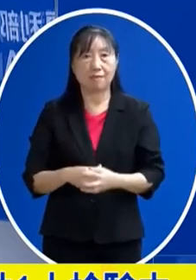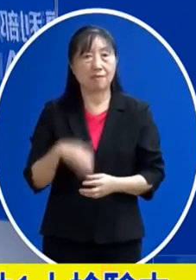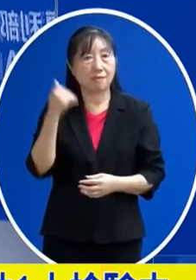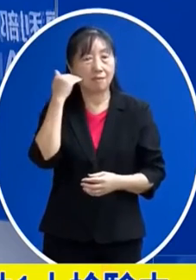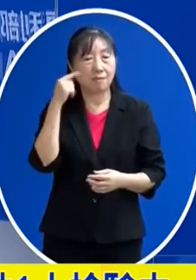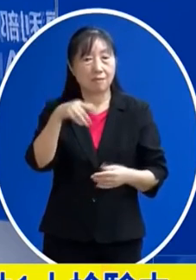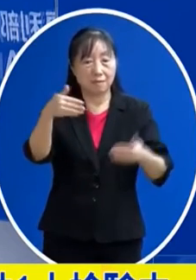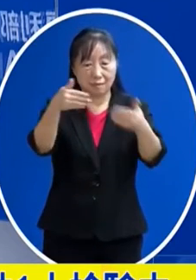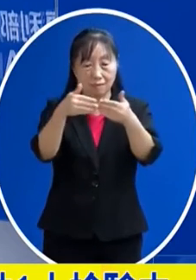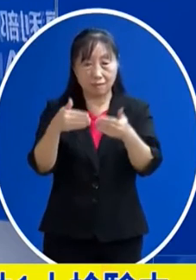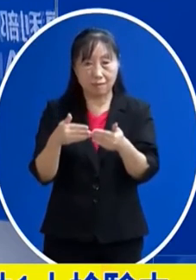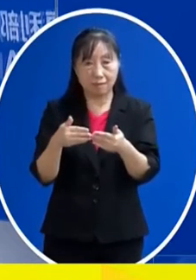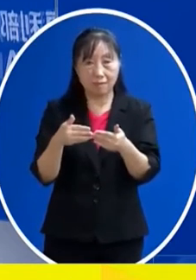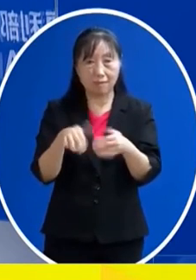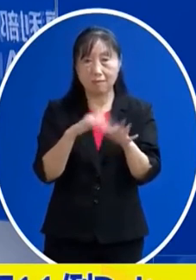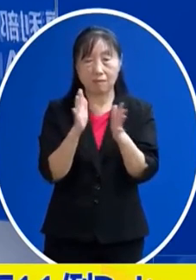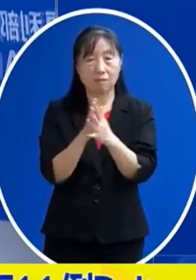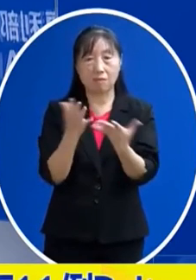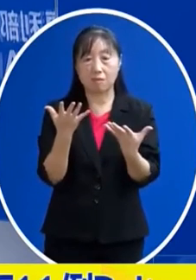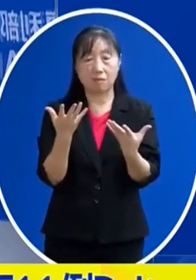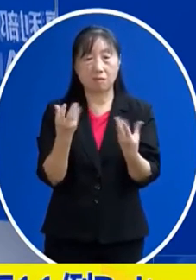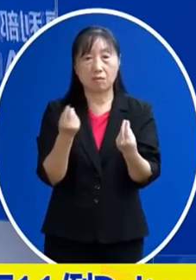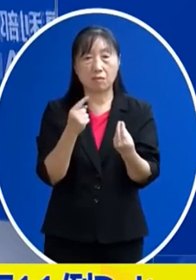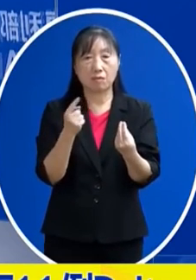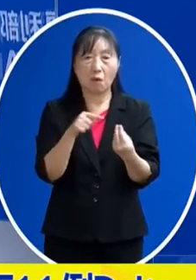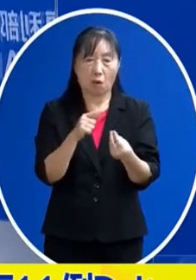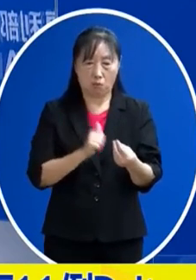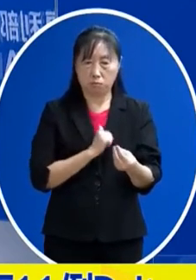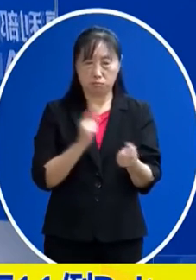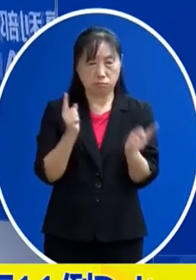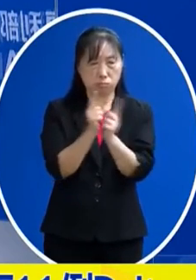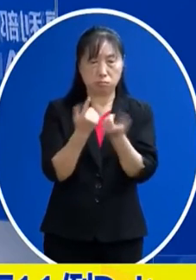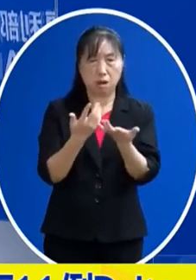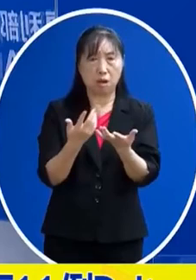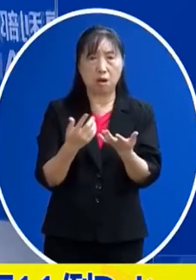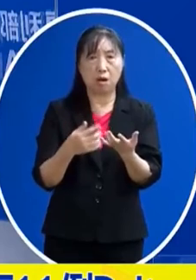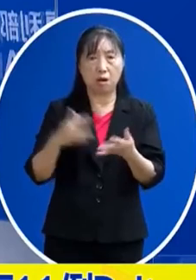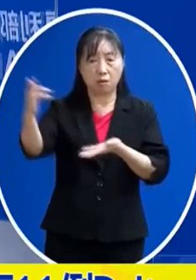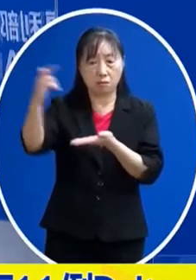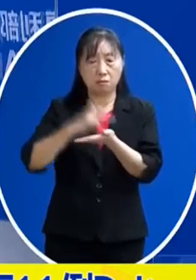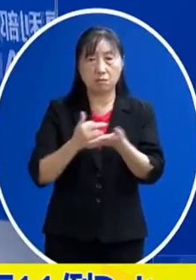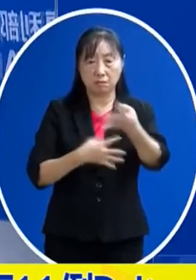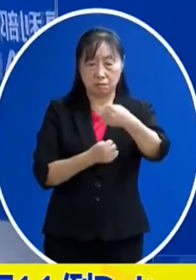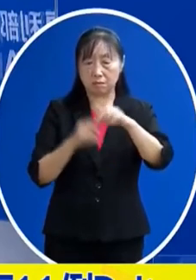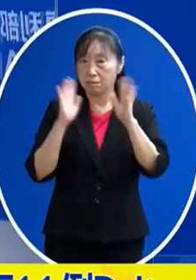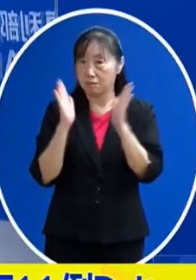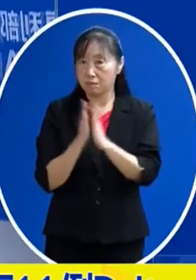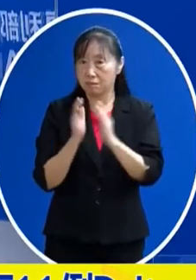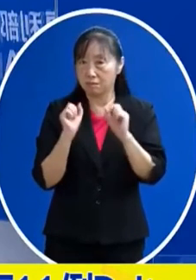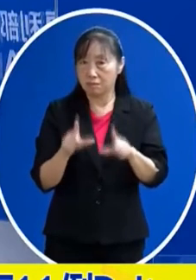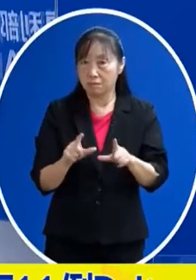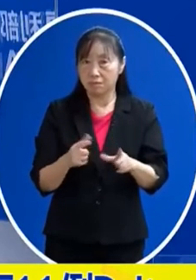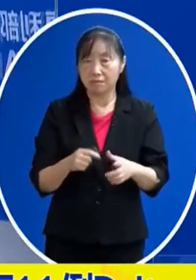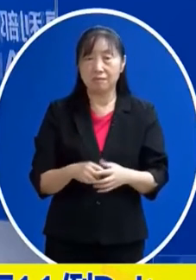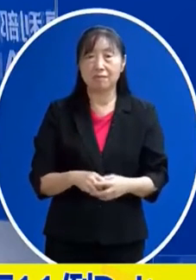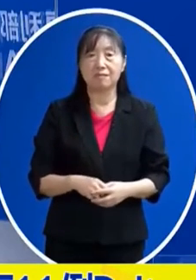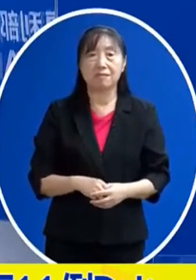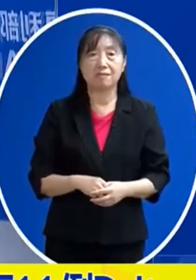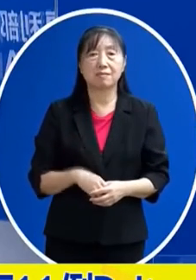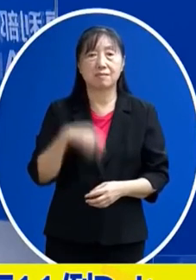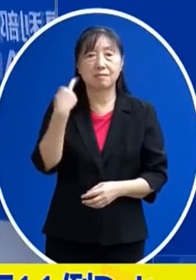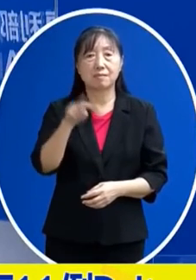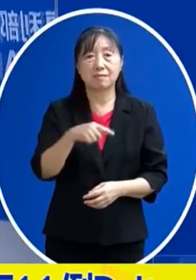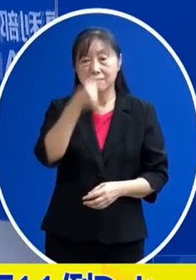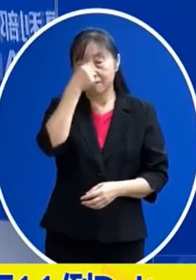的话，他们都没有流病上的一个交集，比如说入境的时间都不相同哈。那另外就是甚至